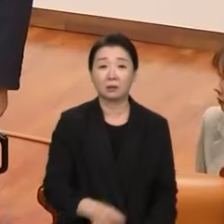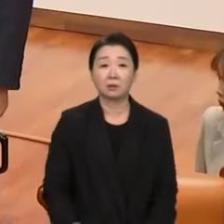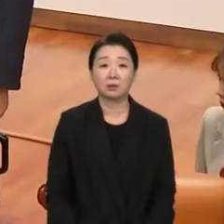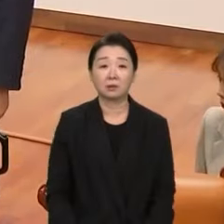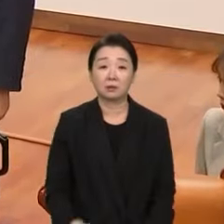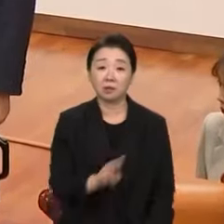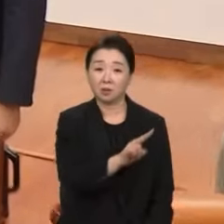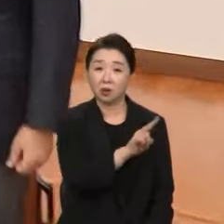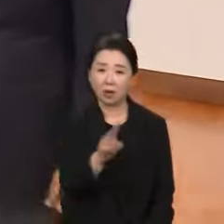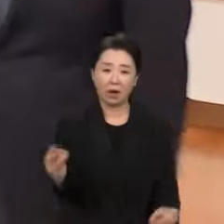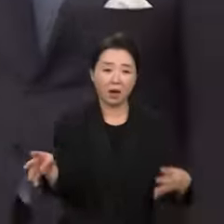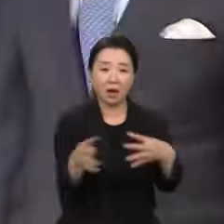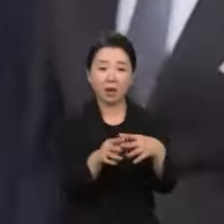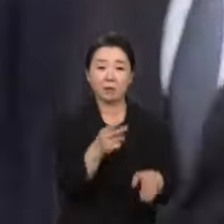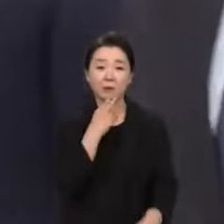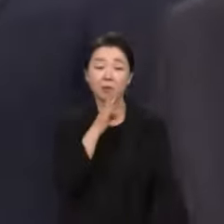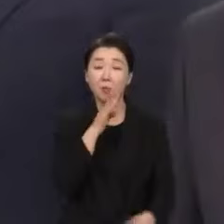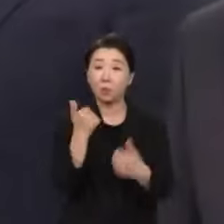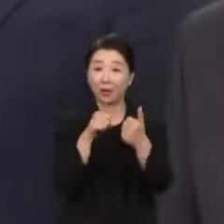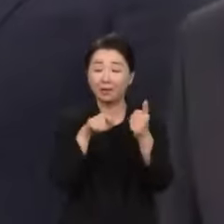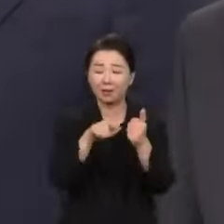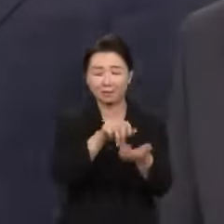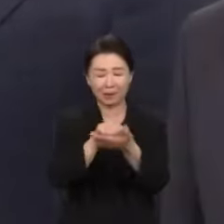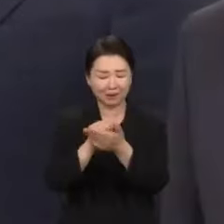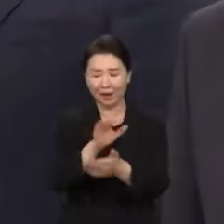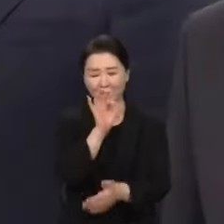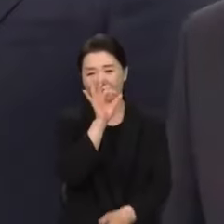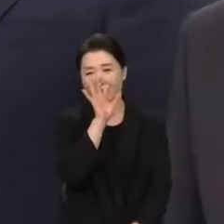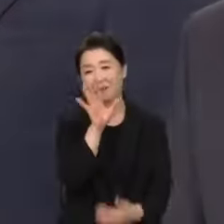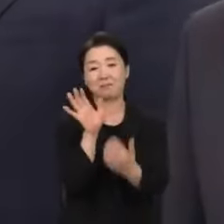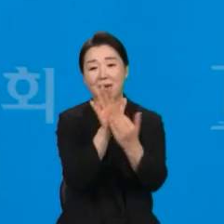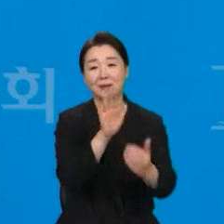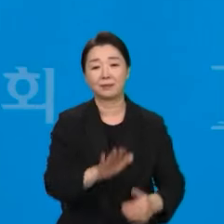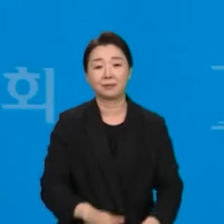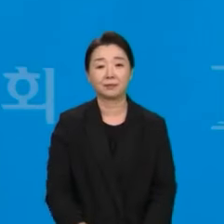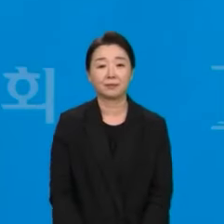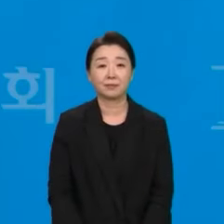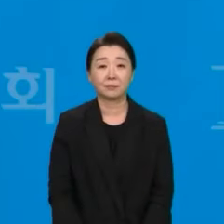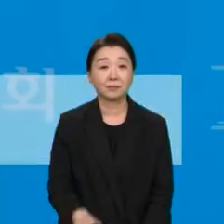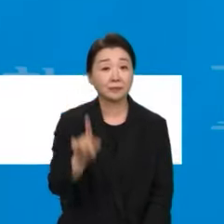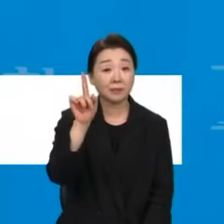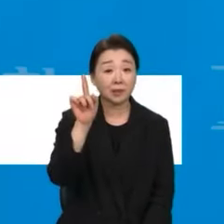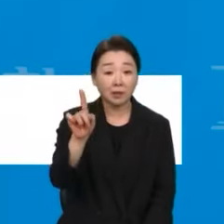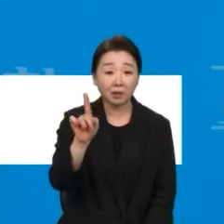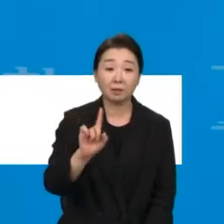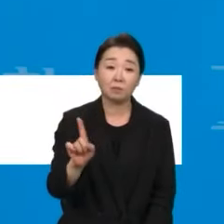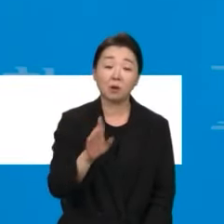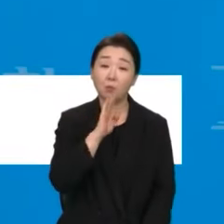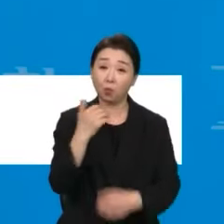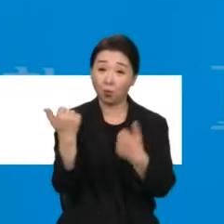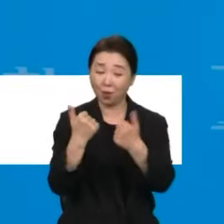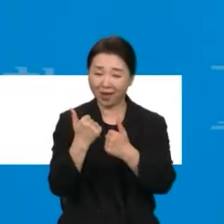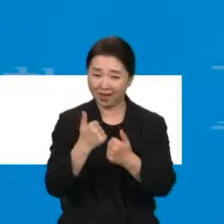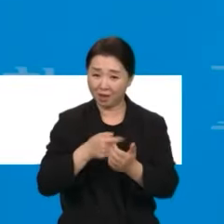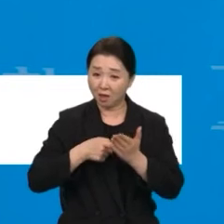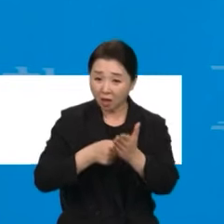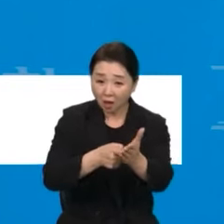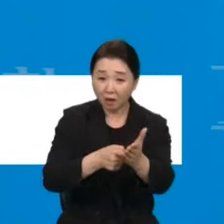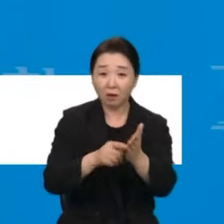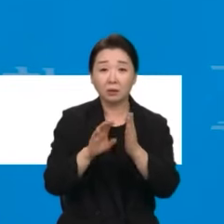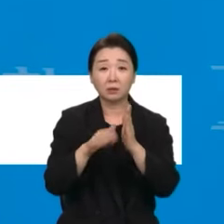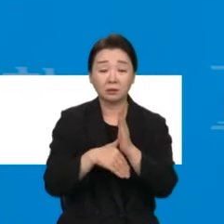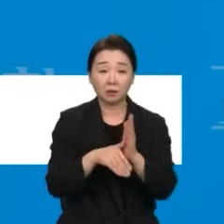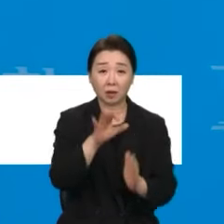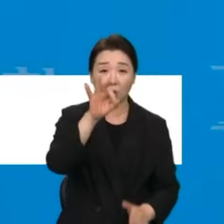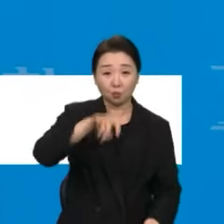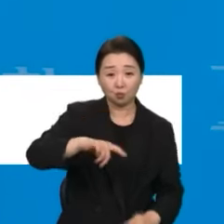또 여야 합의가 되지 않은 본회의는 받아들일 수 없다고 밝혔습니다. 내일 그 본회의가 강행이 된다면